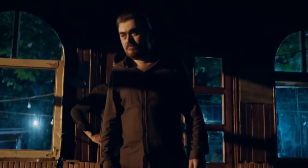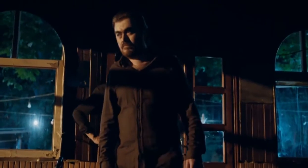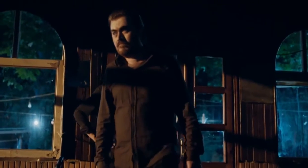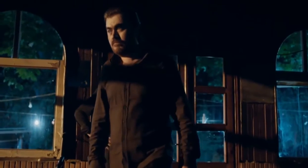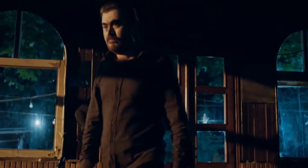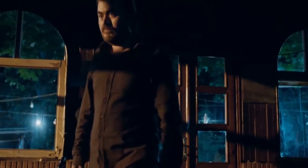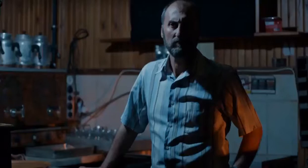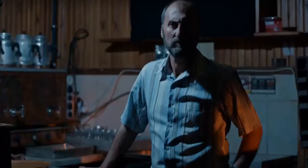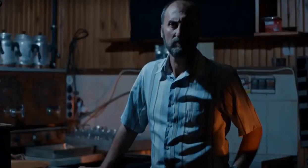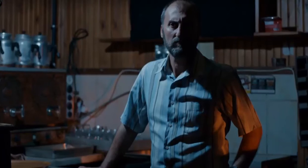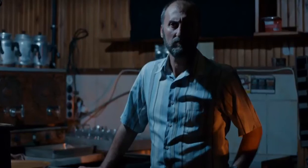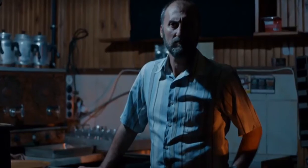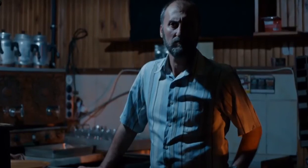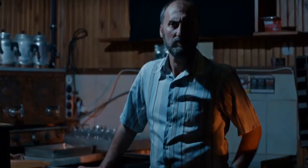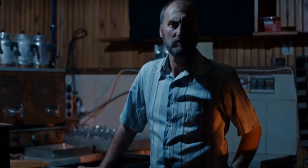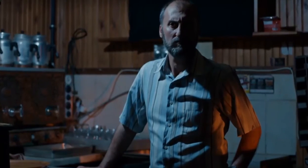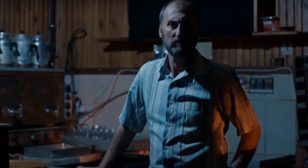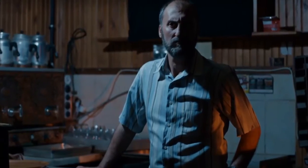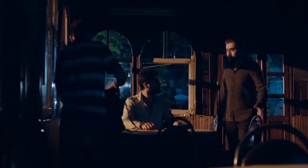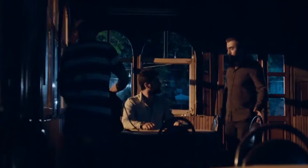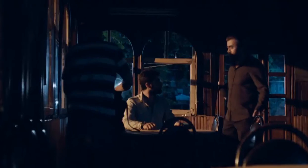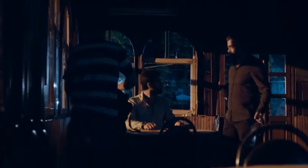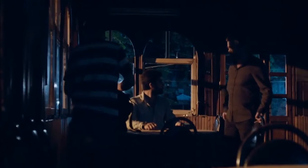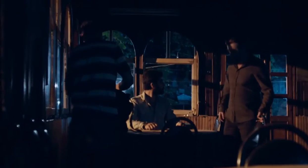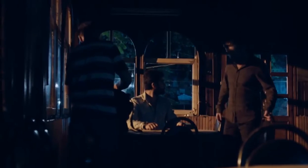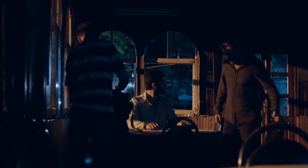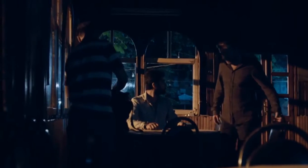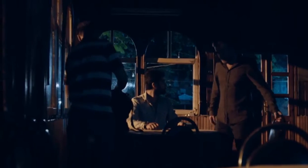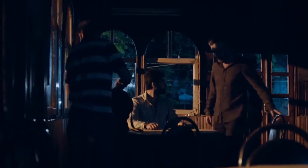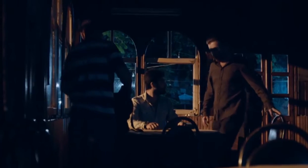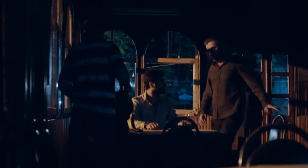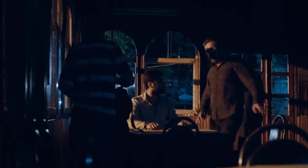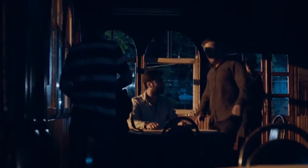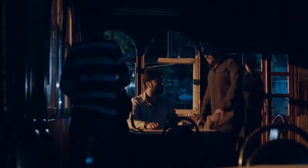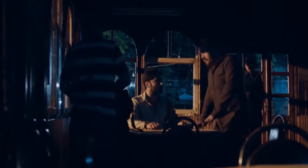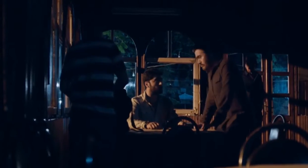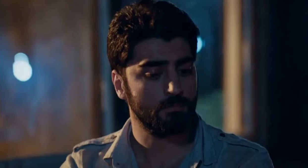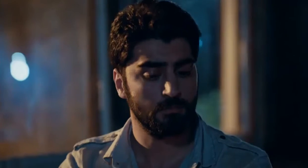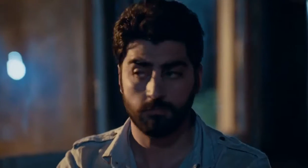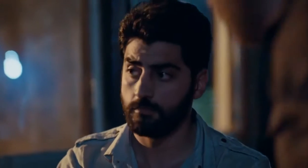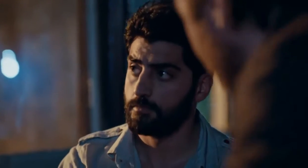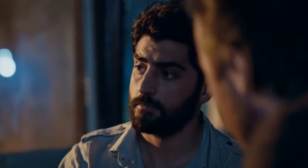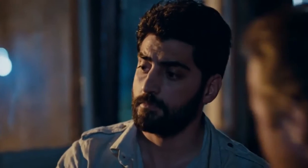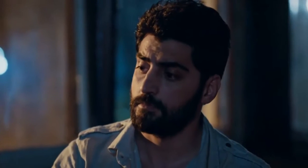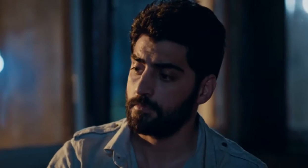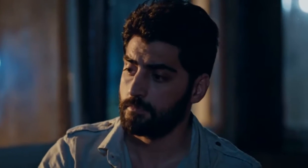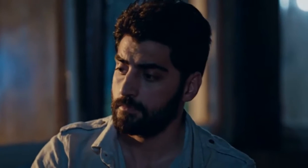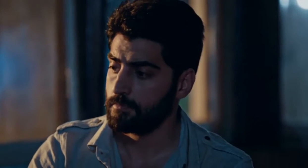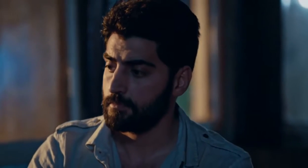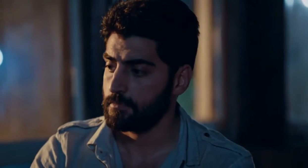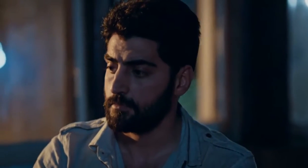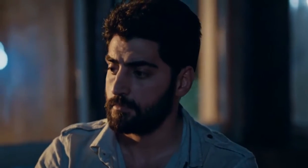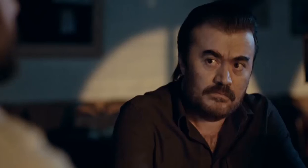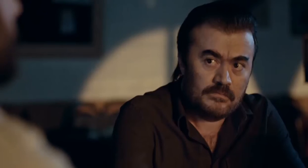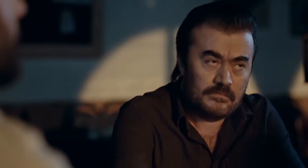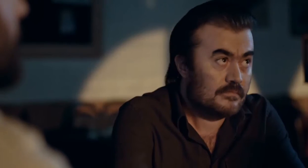ama Yusuf izin vermedi. Adam çekip aldı. Yusuf dönüp arkasına baktı. Gelen adam siyah gömleğini kumaş pantolonunun üzerine çıkarmış.